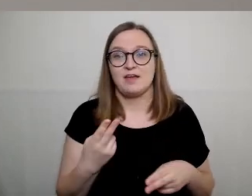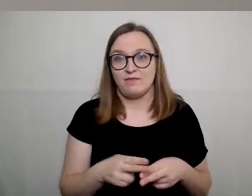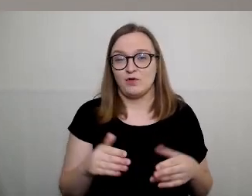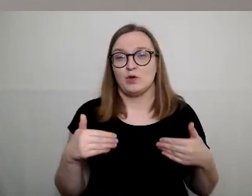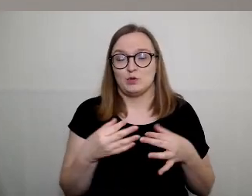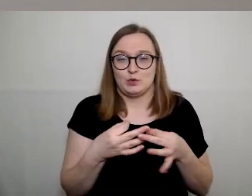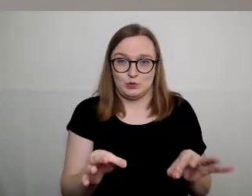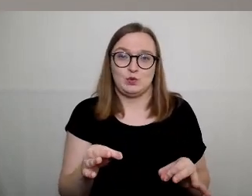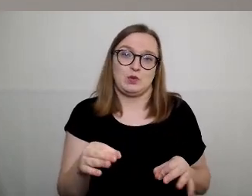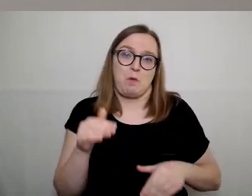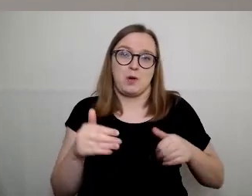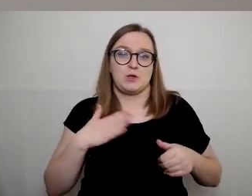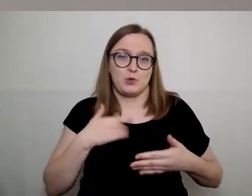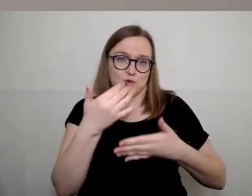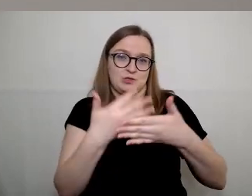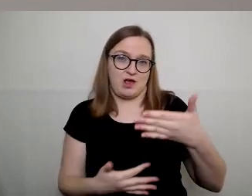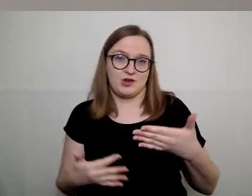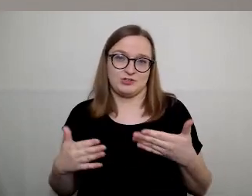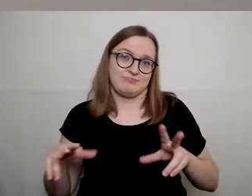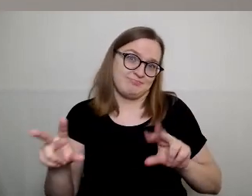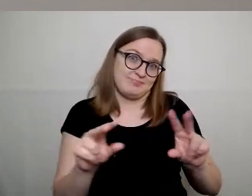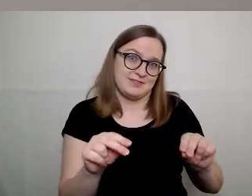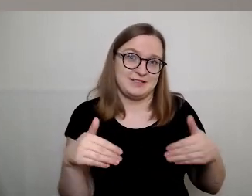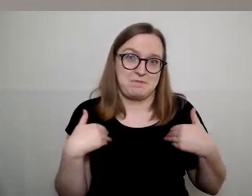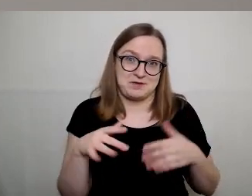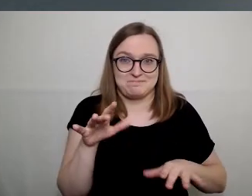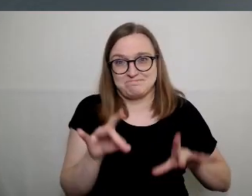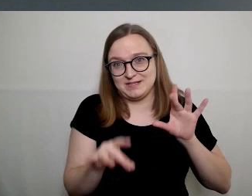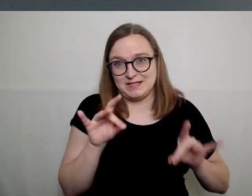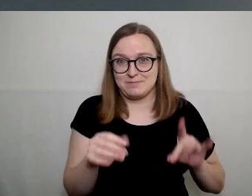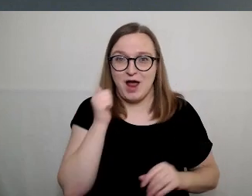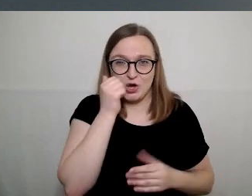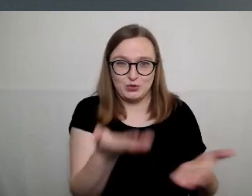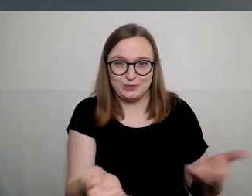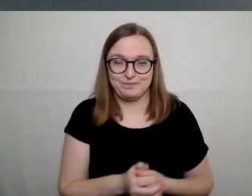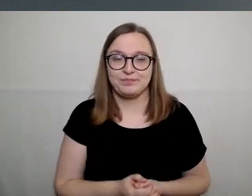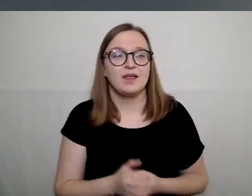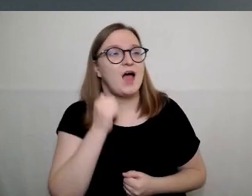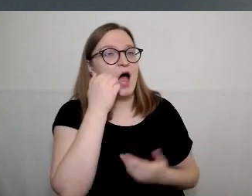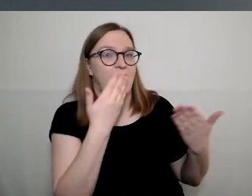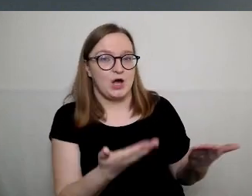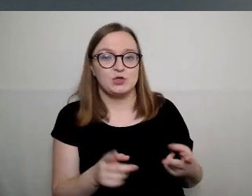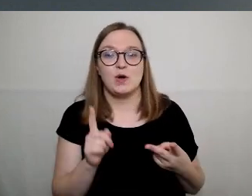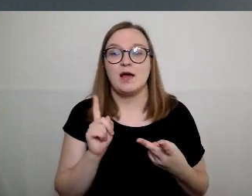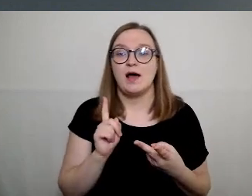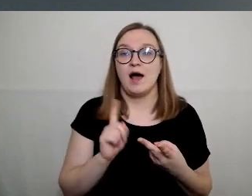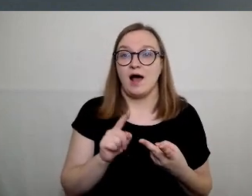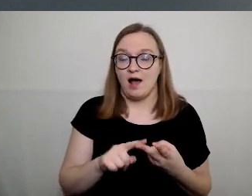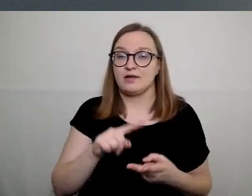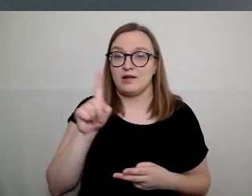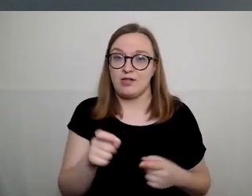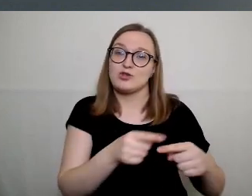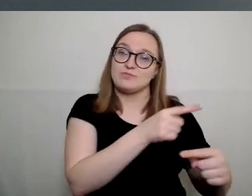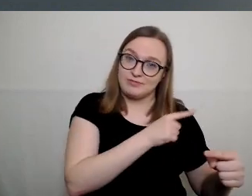už mūsų sąrašą ir linkiu jums sėkmės pasirinkimuose. Ačiū jums labai. Ačiū, į antrą klausimą atsakysim jau iš šitos pusės. Ir